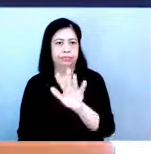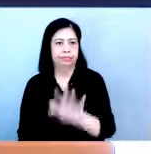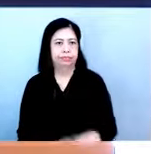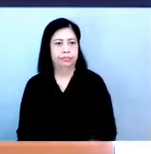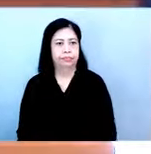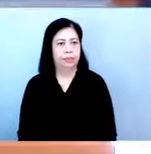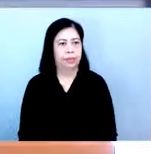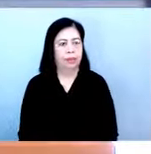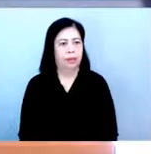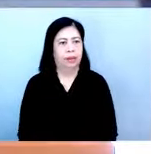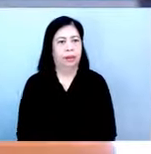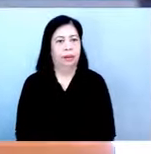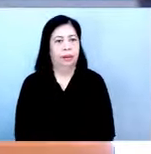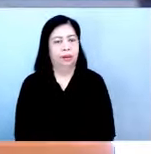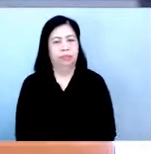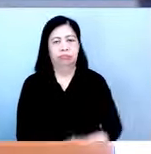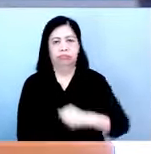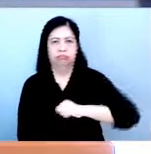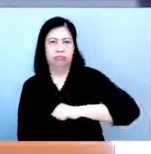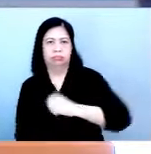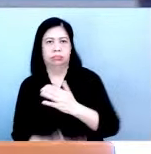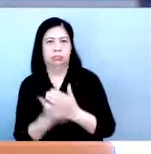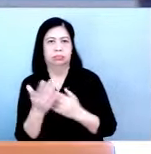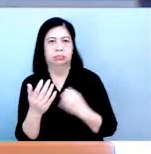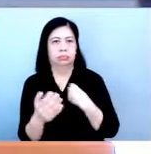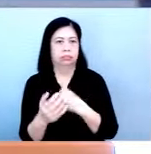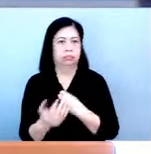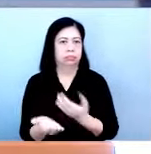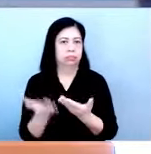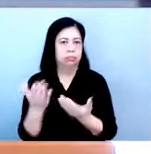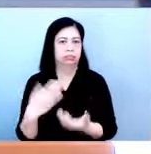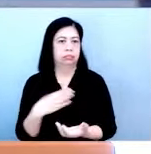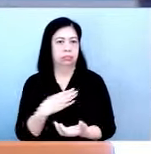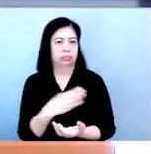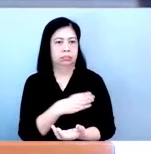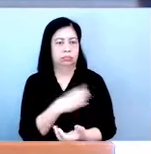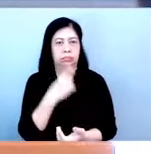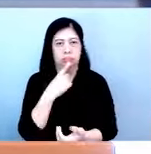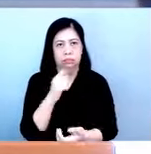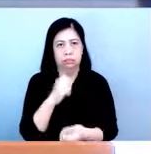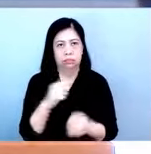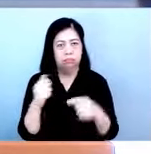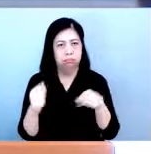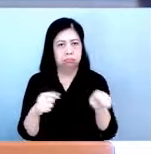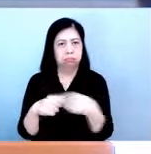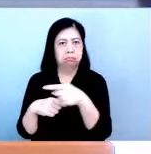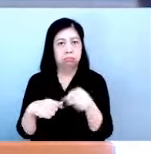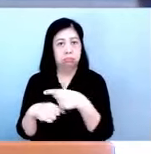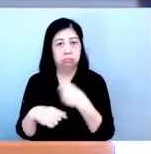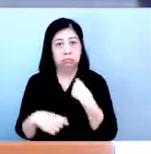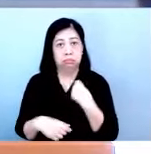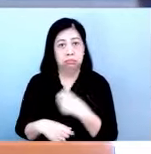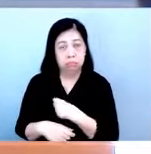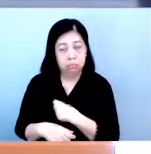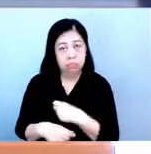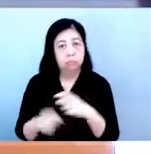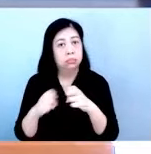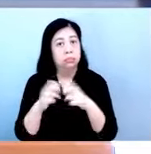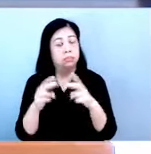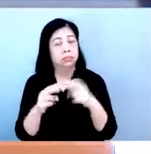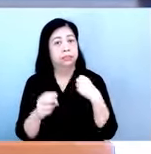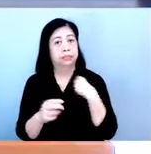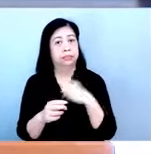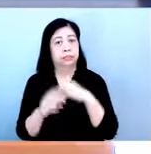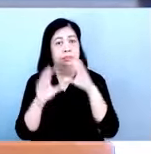5. Pumalag ang ilang senador sa resolusyon ng Kamara na nagsasabing inaatake raw sila ng Senado, maging si Senate President